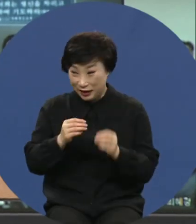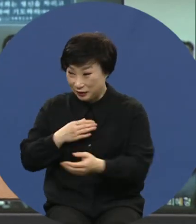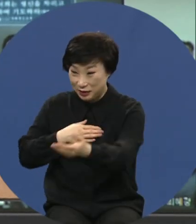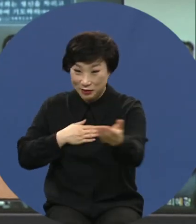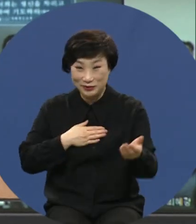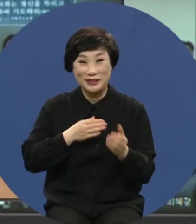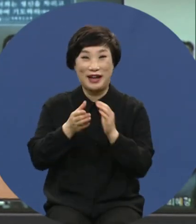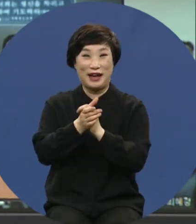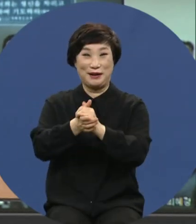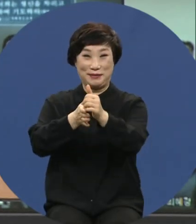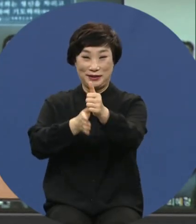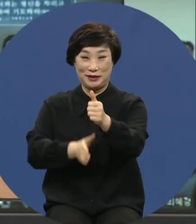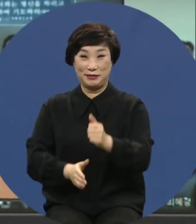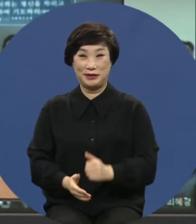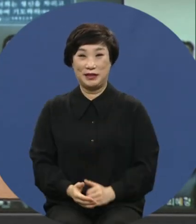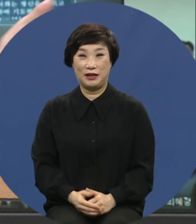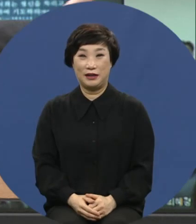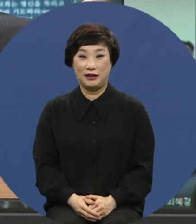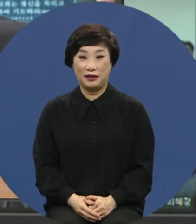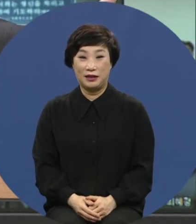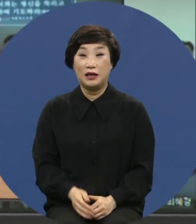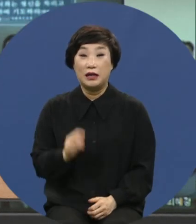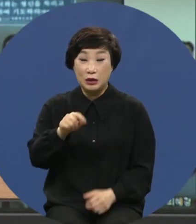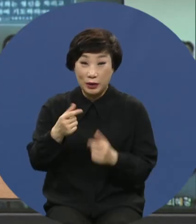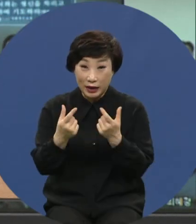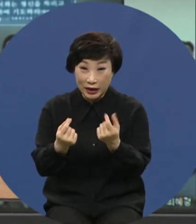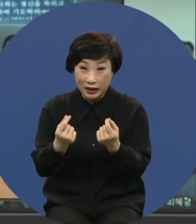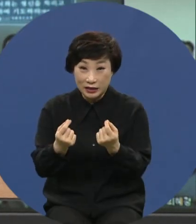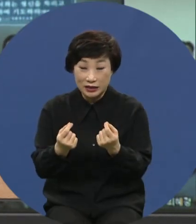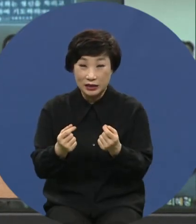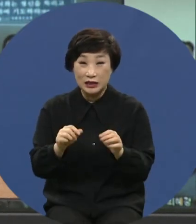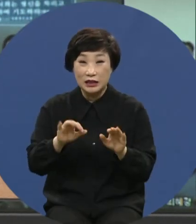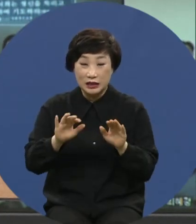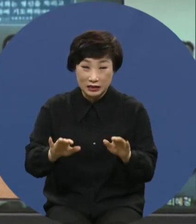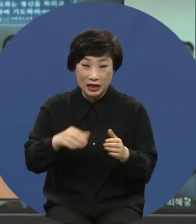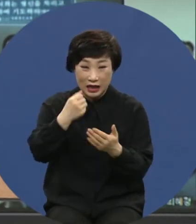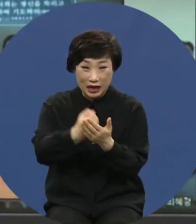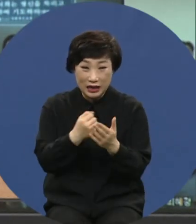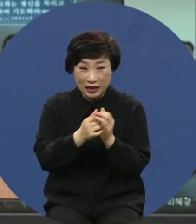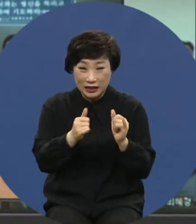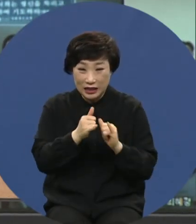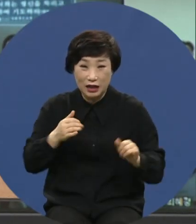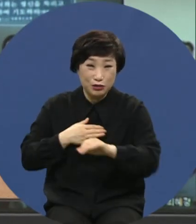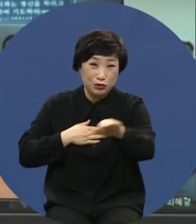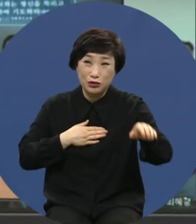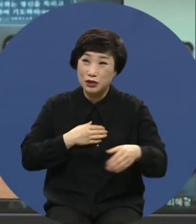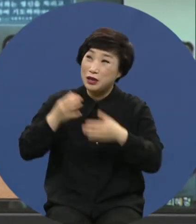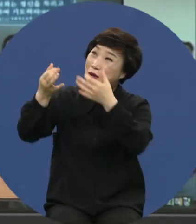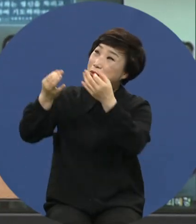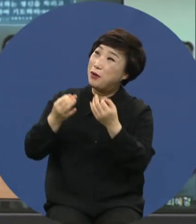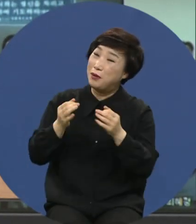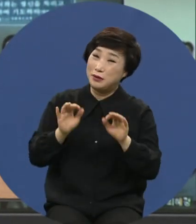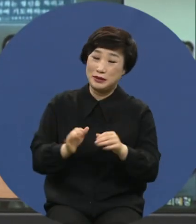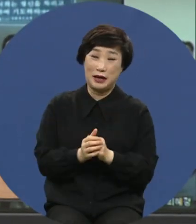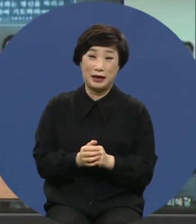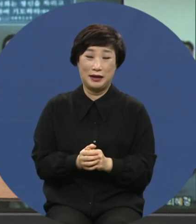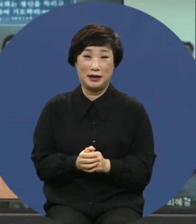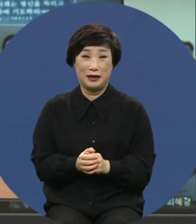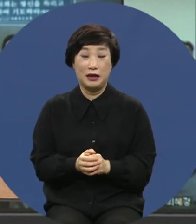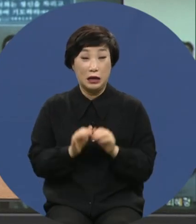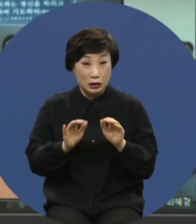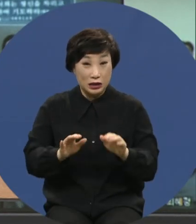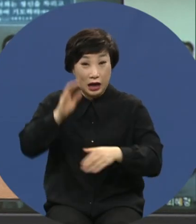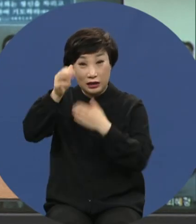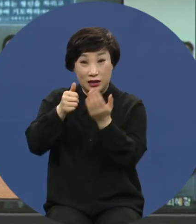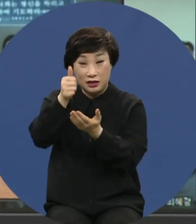아멘 합시다. 이와 같이 처절한 인생들을 바라볼 때에, 그런데